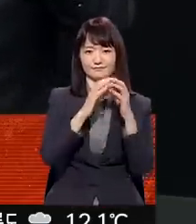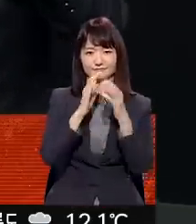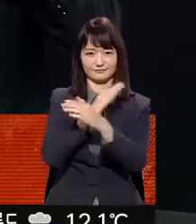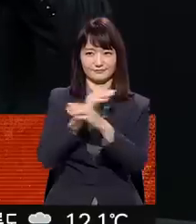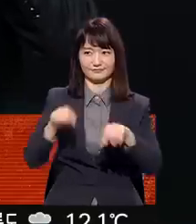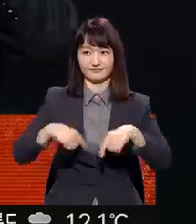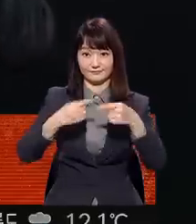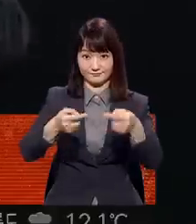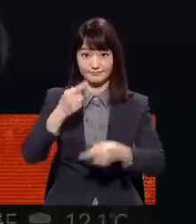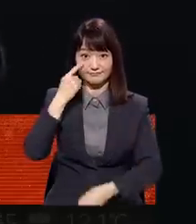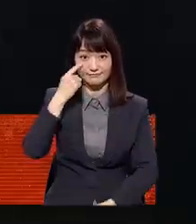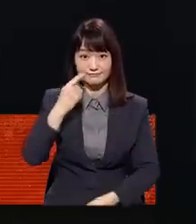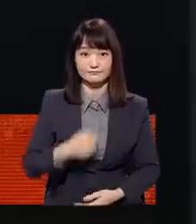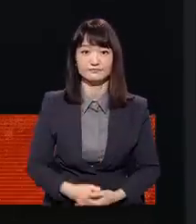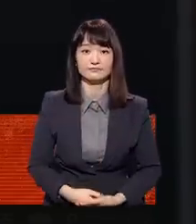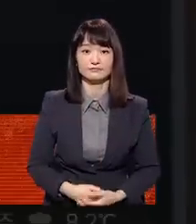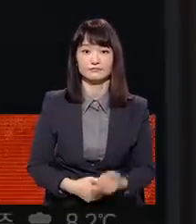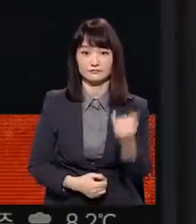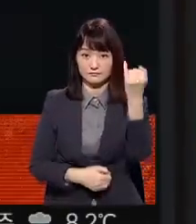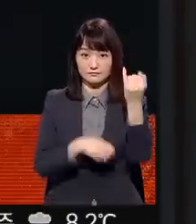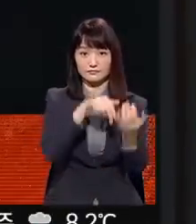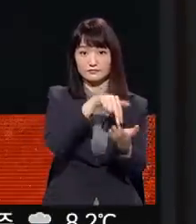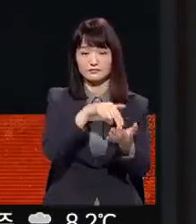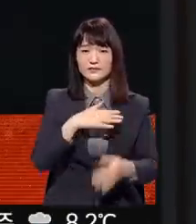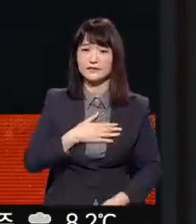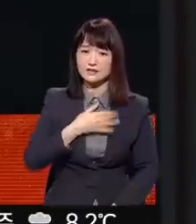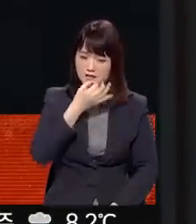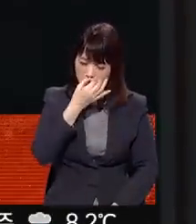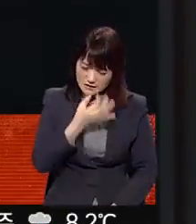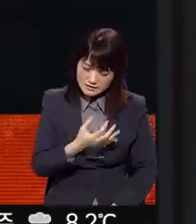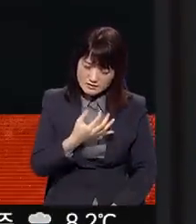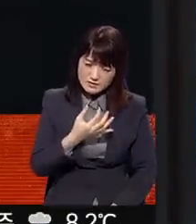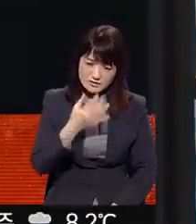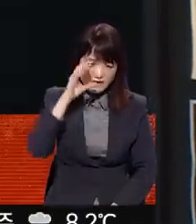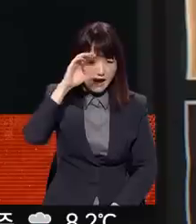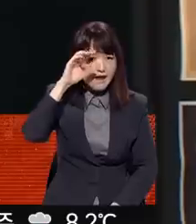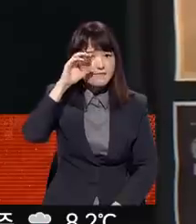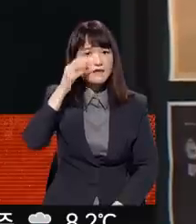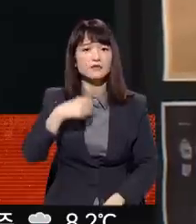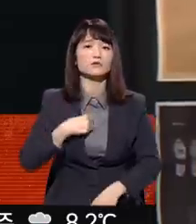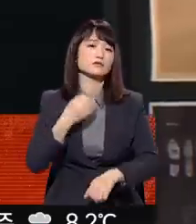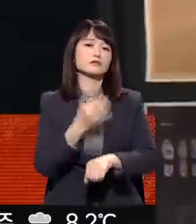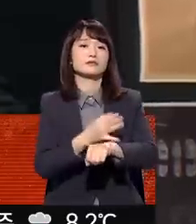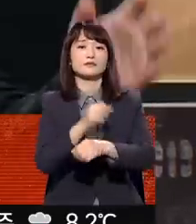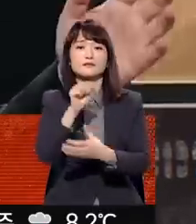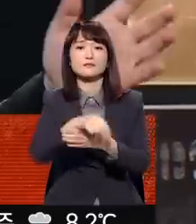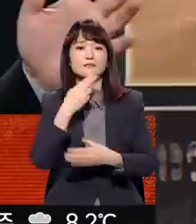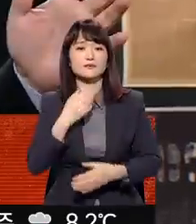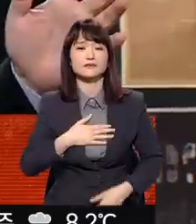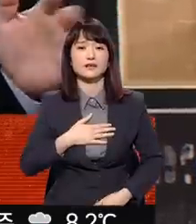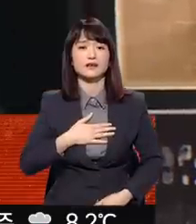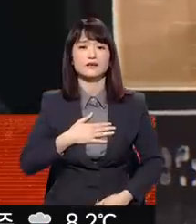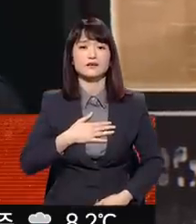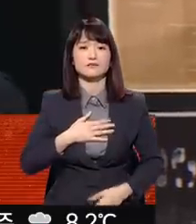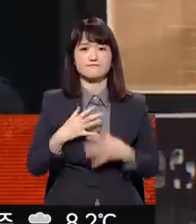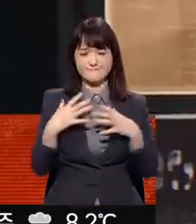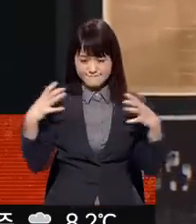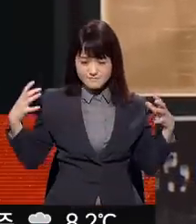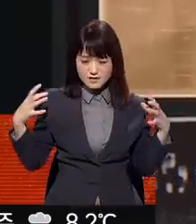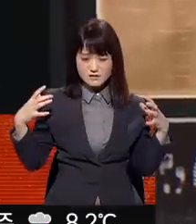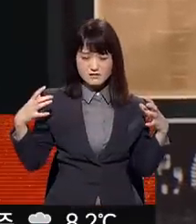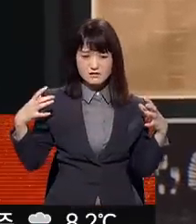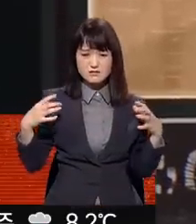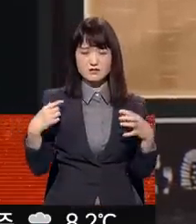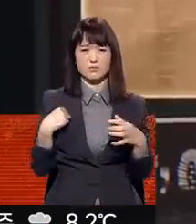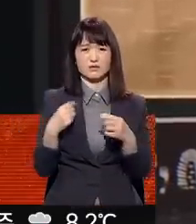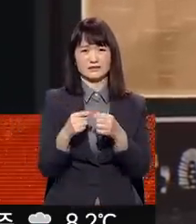OX로 함께 참여해 보시죠. 먼저 언니입니다. 내가 힘들게 알바해서 산 옷을 허락도 없이 나보다 덩치도 커가지고 입으면 쭉쭉